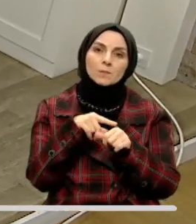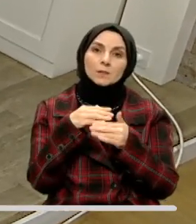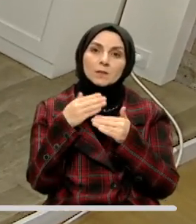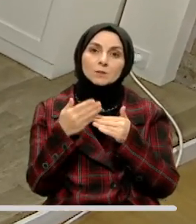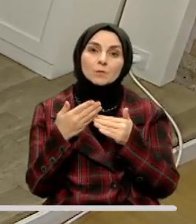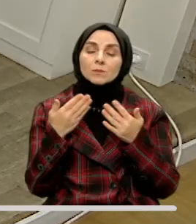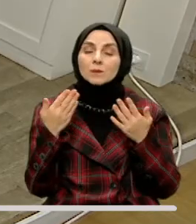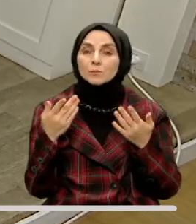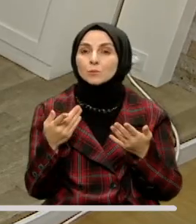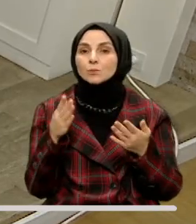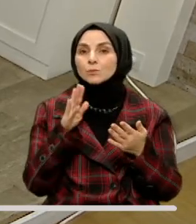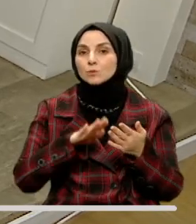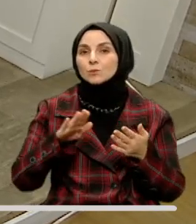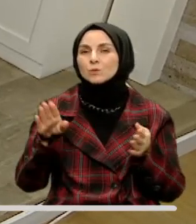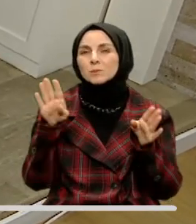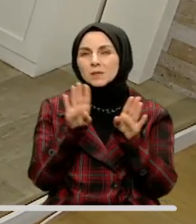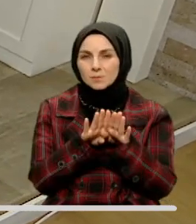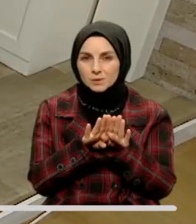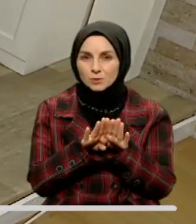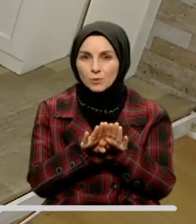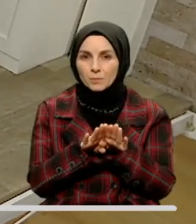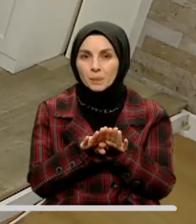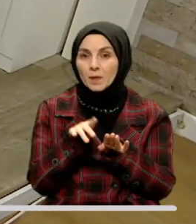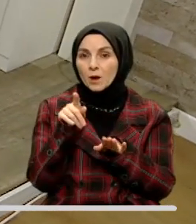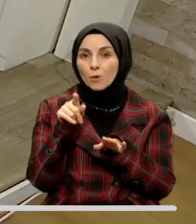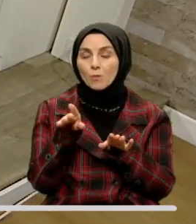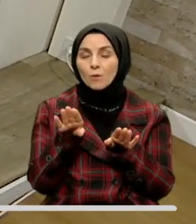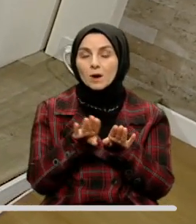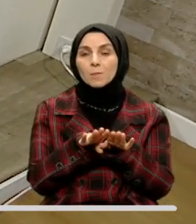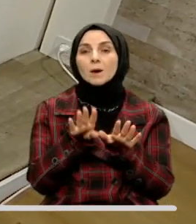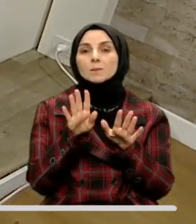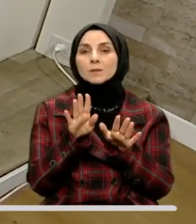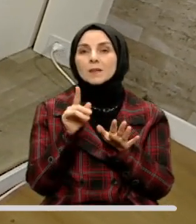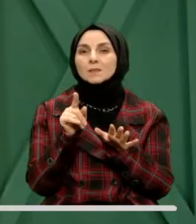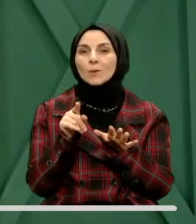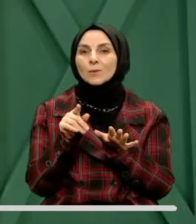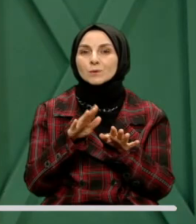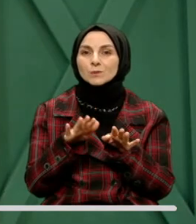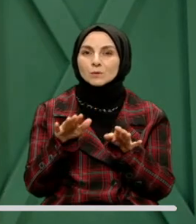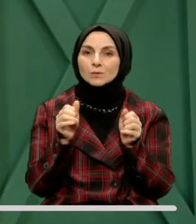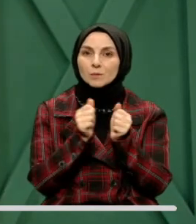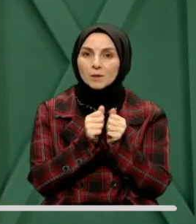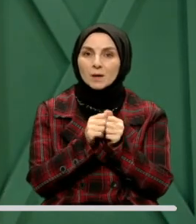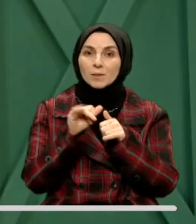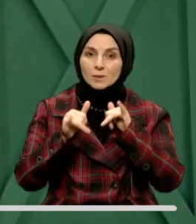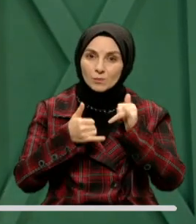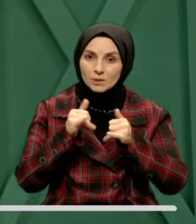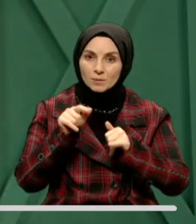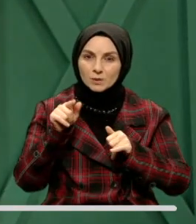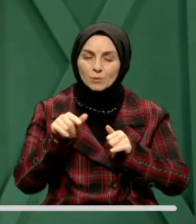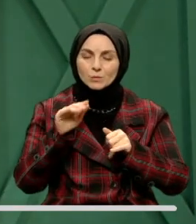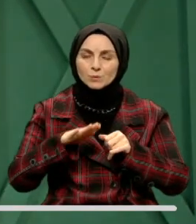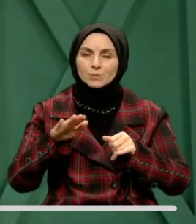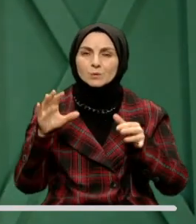zaten çocuk bir kapanıyor. Bir kabuk inşa ediyor. O kabuk kapanmadan çocuğu olabildiğince yakalamak, çocukla bağ